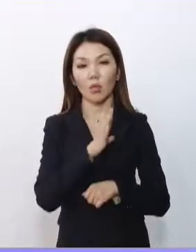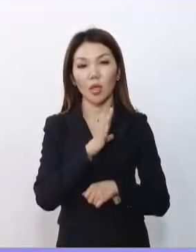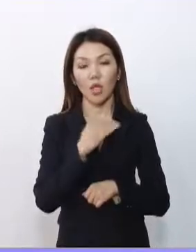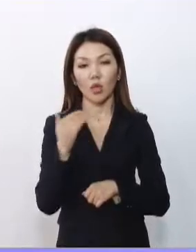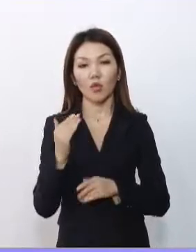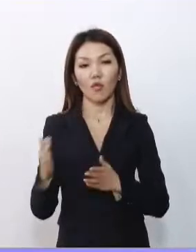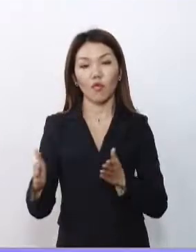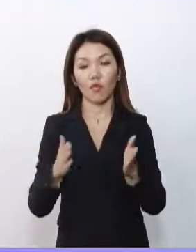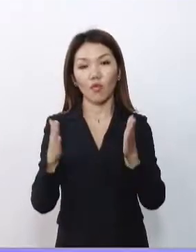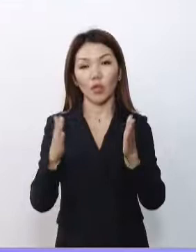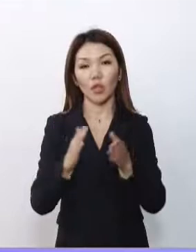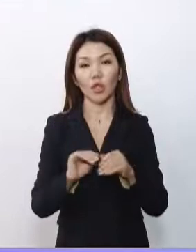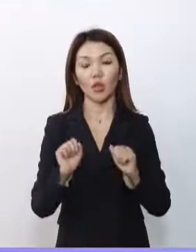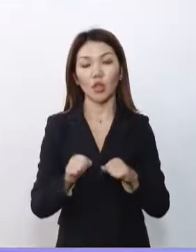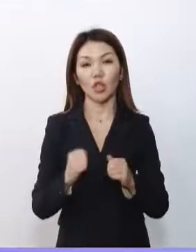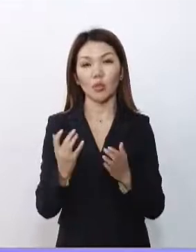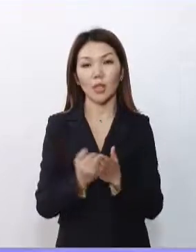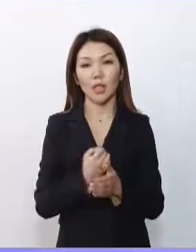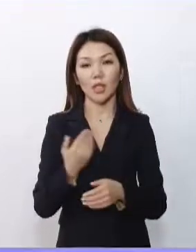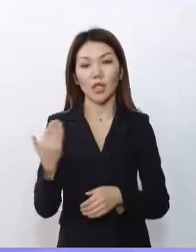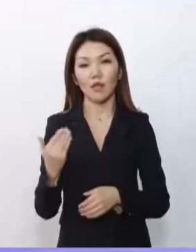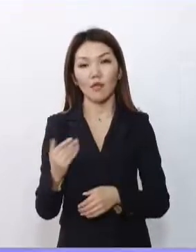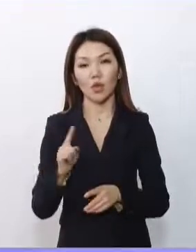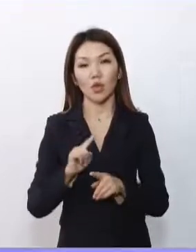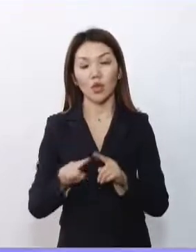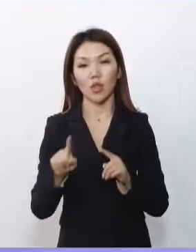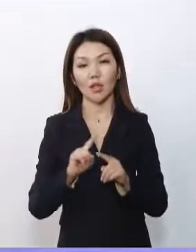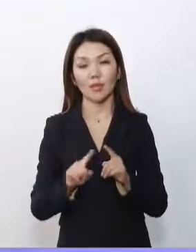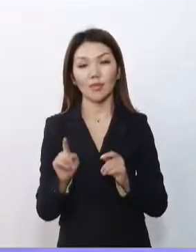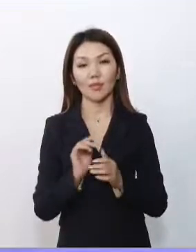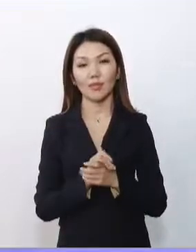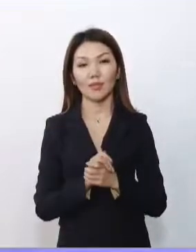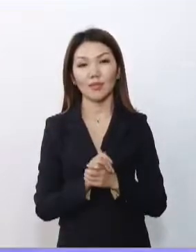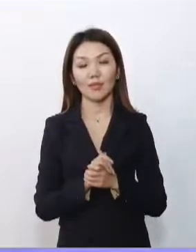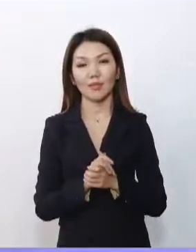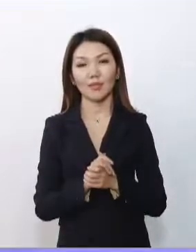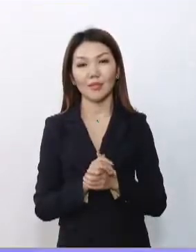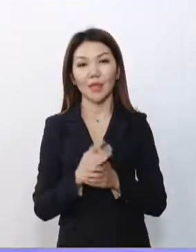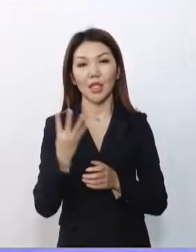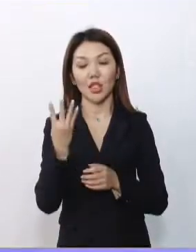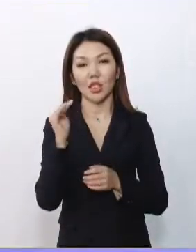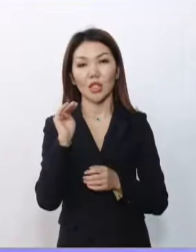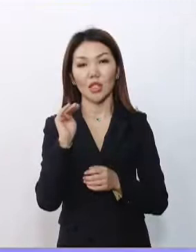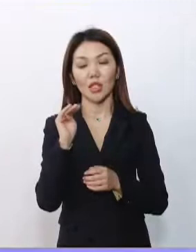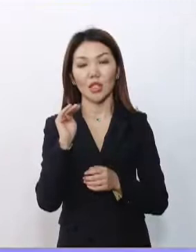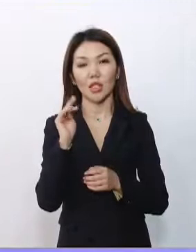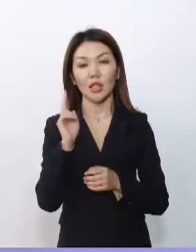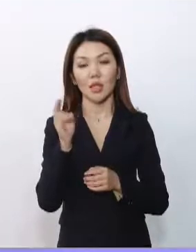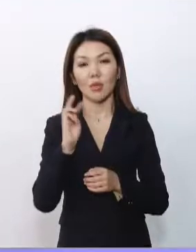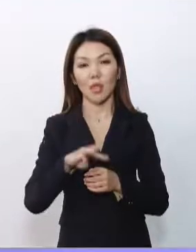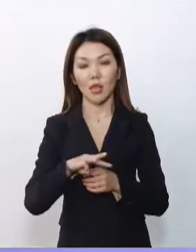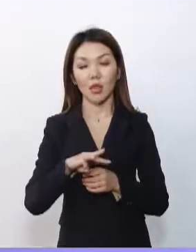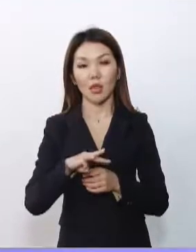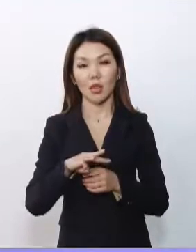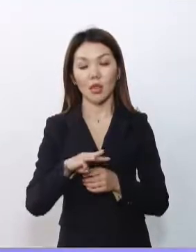можем найти его скорость четыре километра в час